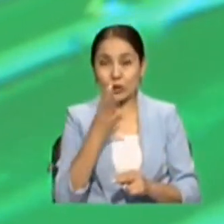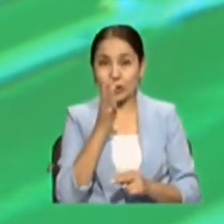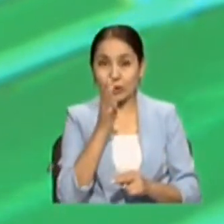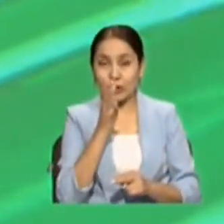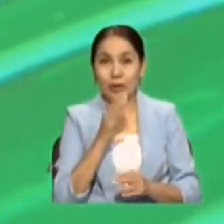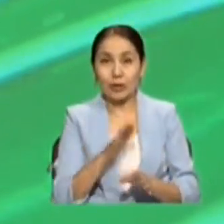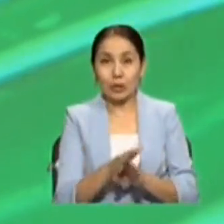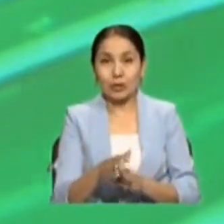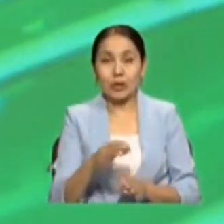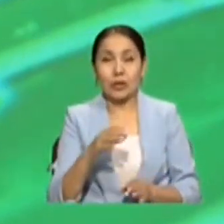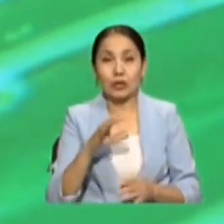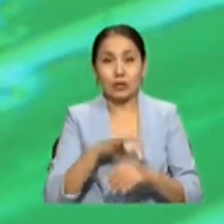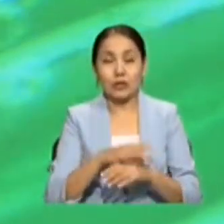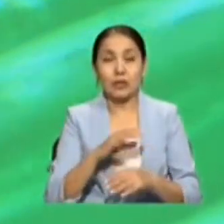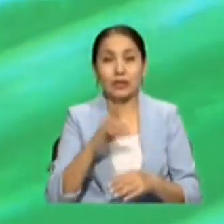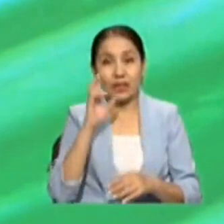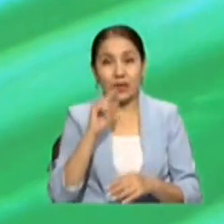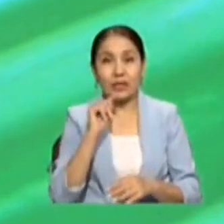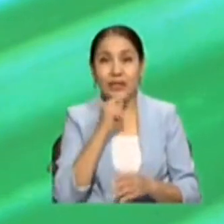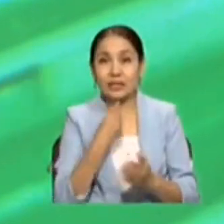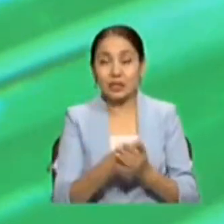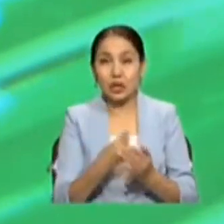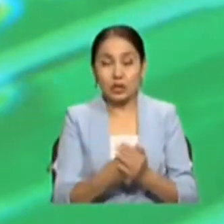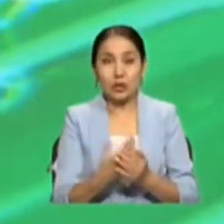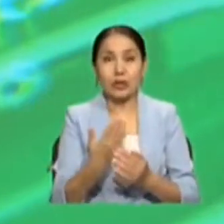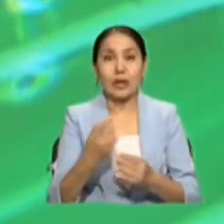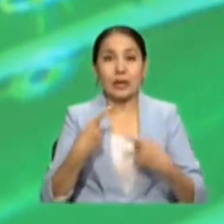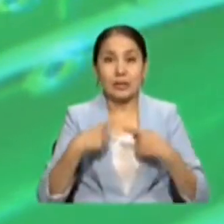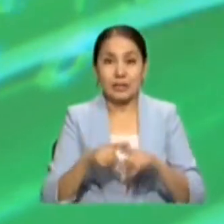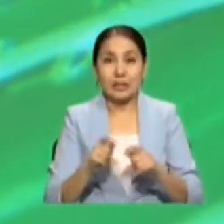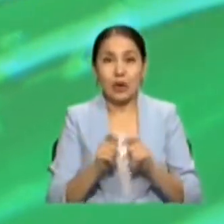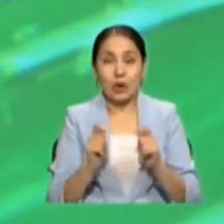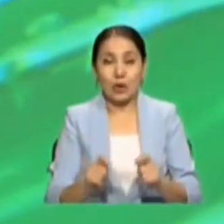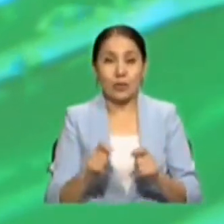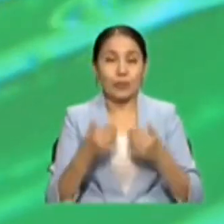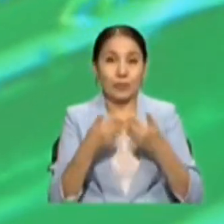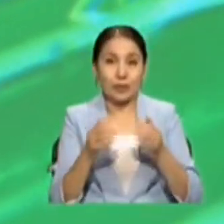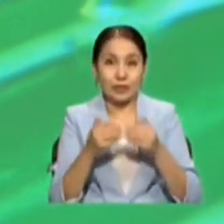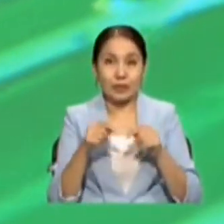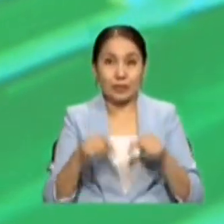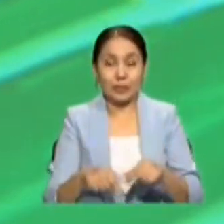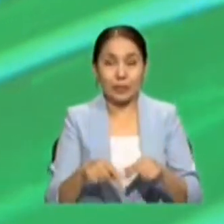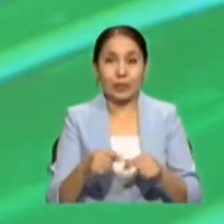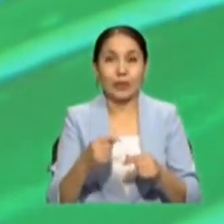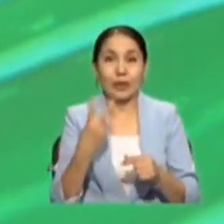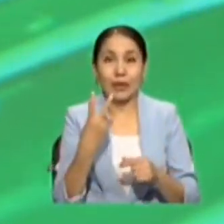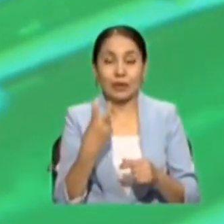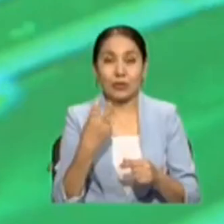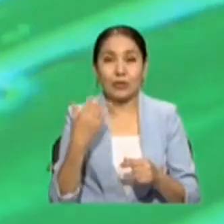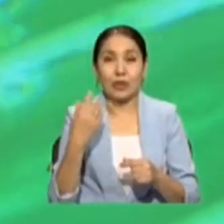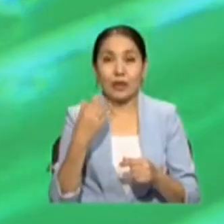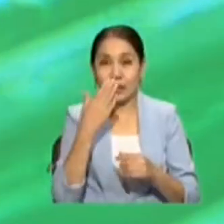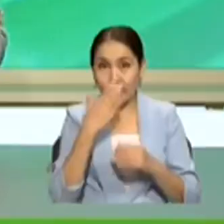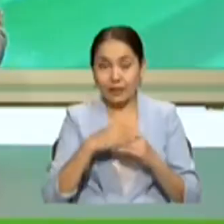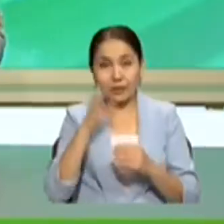Davlat iqtisodiyot universiteti akademik litseyini shu kunga qadar 10 mingdan ortiq o'quvchilar tamomlagan bo'lsa, bu yil ularning safiga 200 ga yaqin